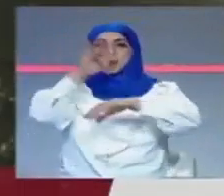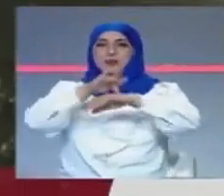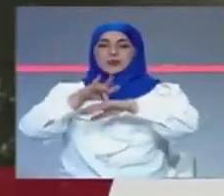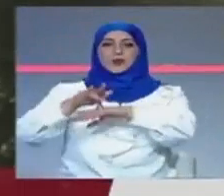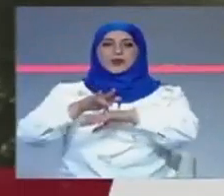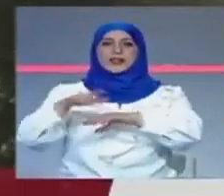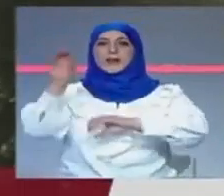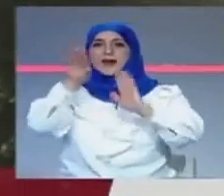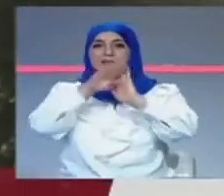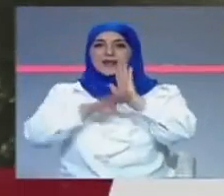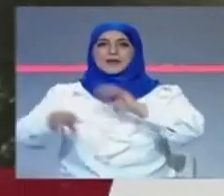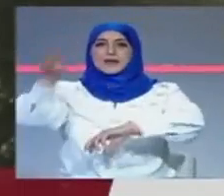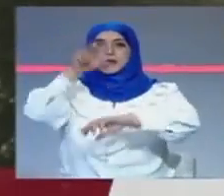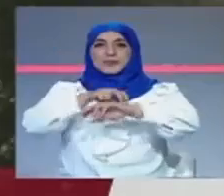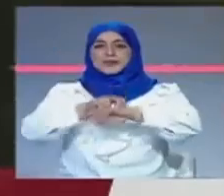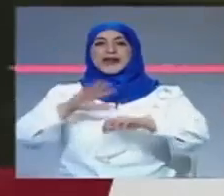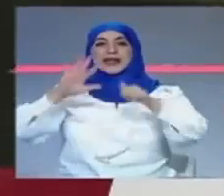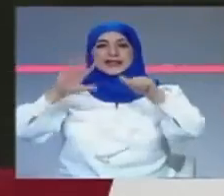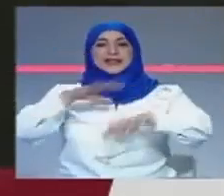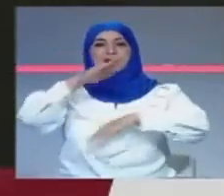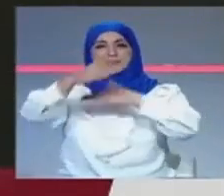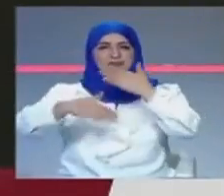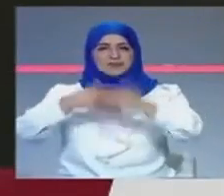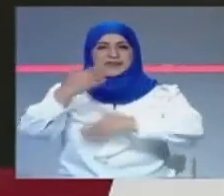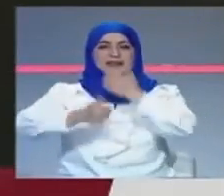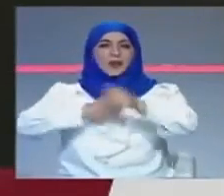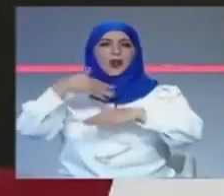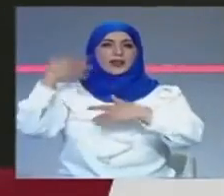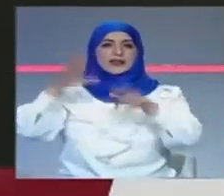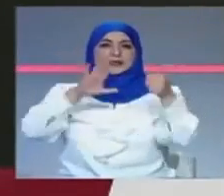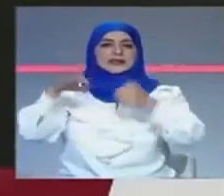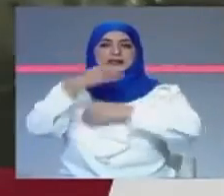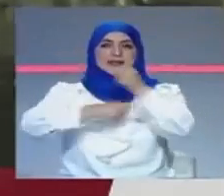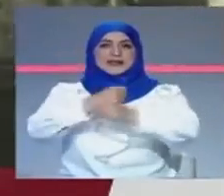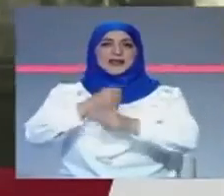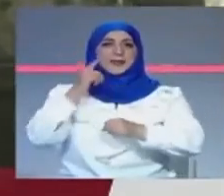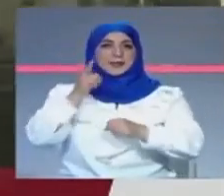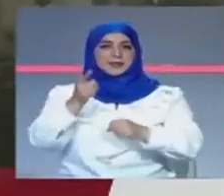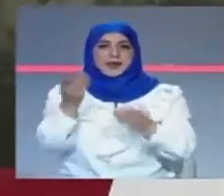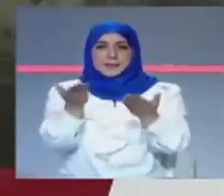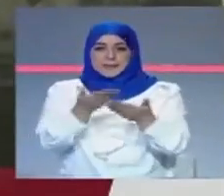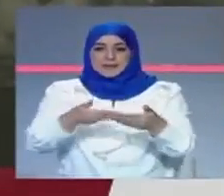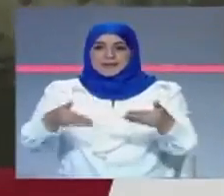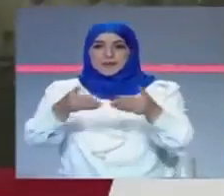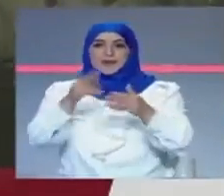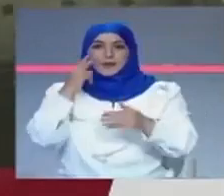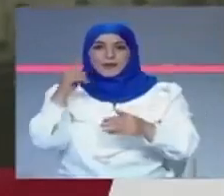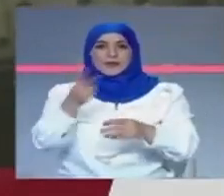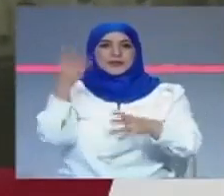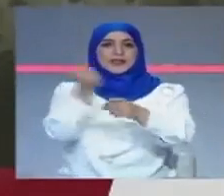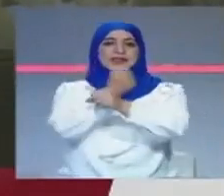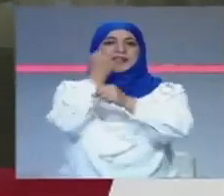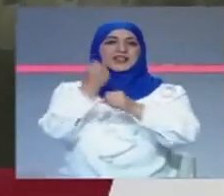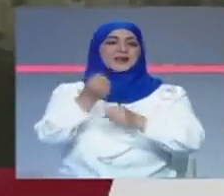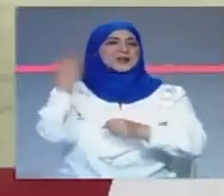الجمهوري طيله سته عقود ونصف العقد تشخيص لا ينفي نجاحات دوله الاستقلال بزعامه